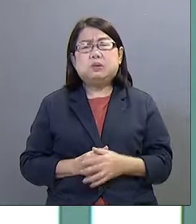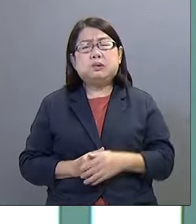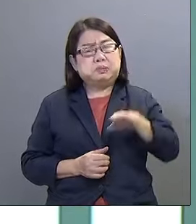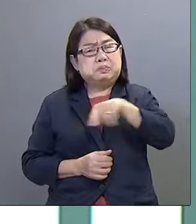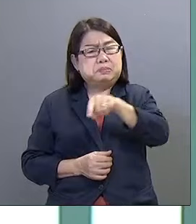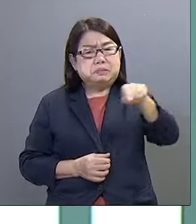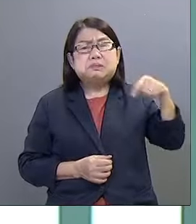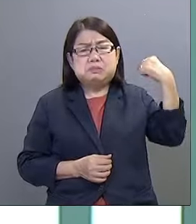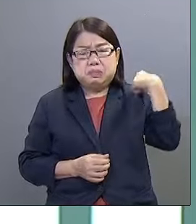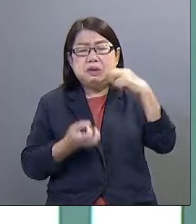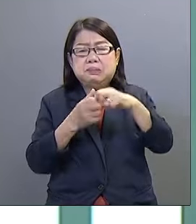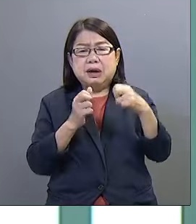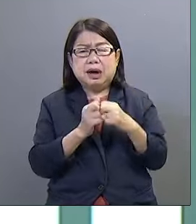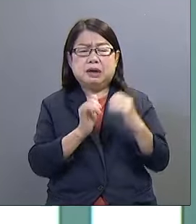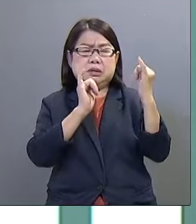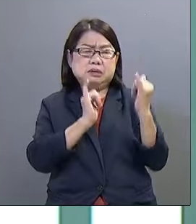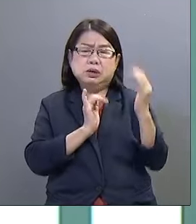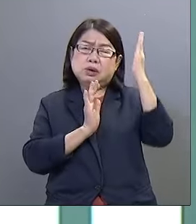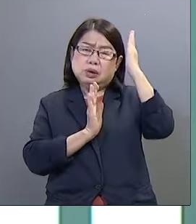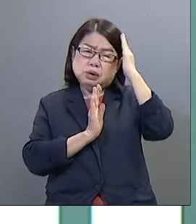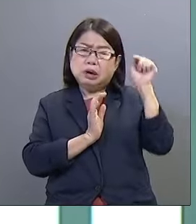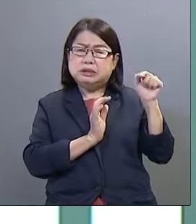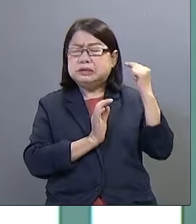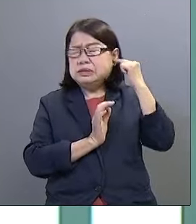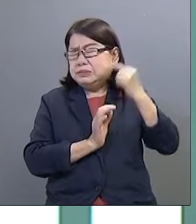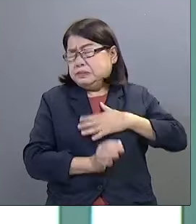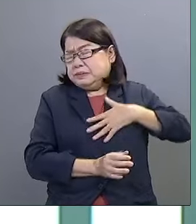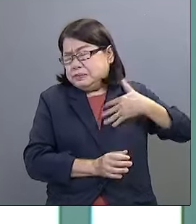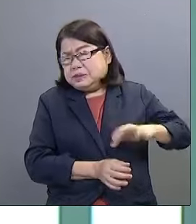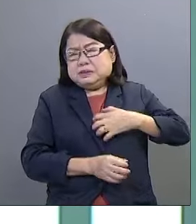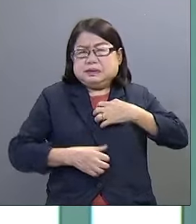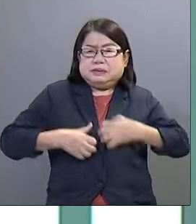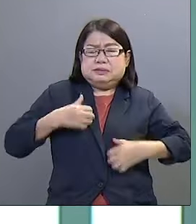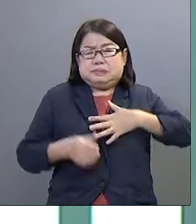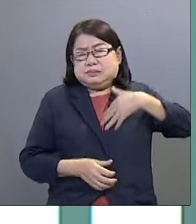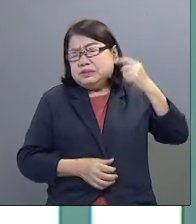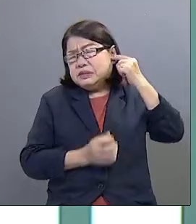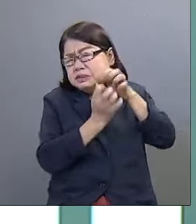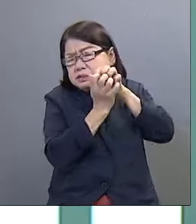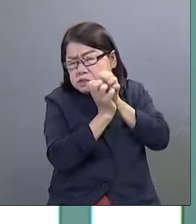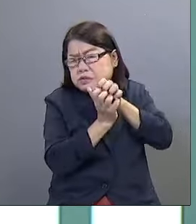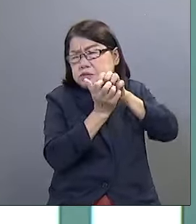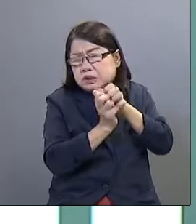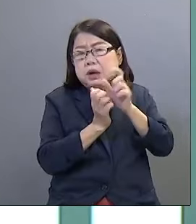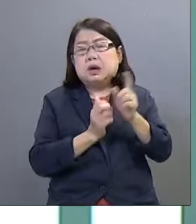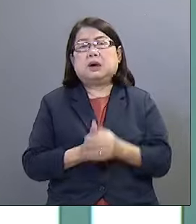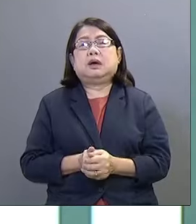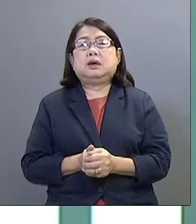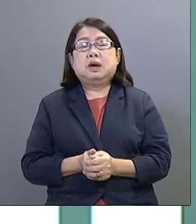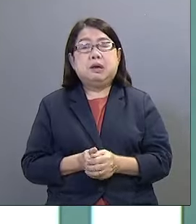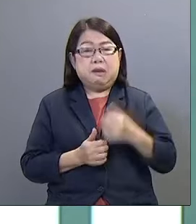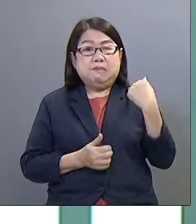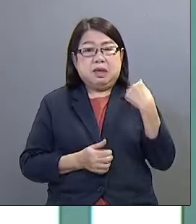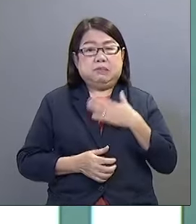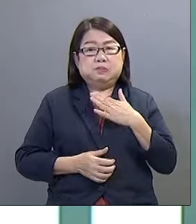หาคนข้างกายข้างตัวนอนกัดฟันครันอกจความรำคางที่จะเกิดขึขคนทข้างแล้วอีกหน่คนที่นต้องเจอปัหาเลยคเจาตวเอง